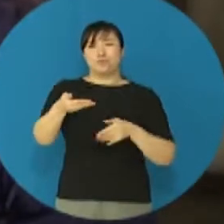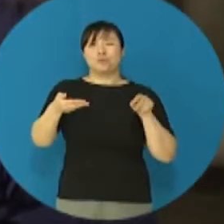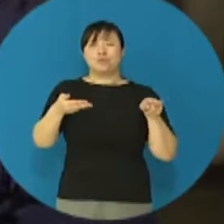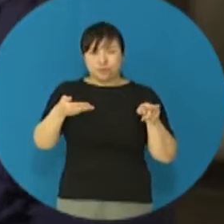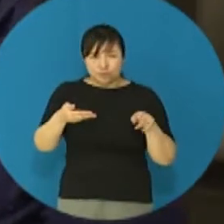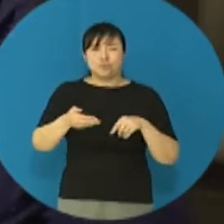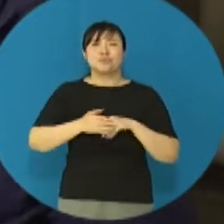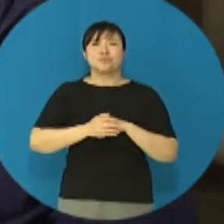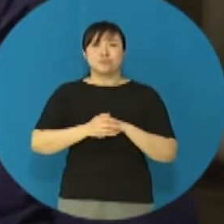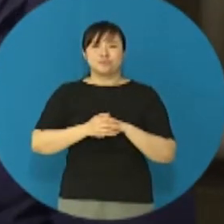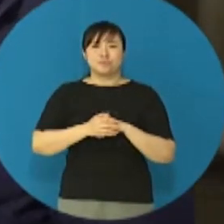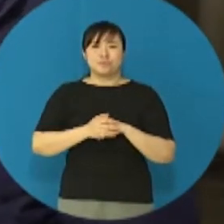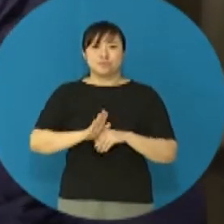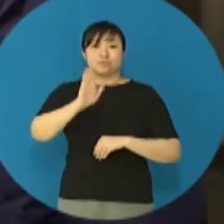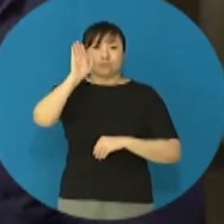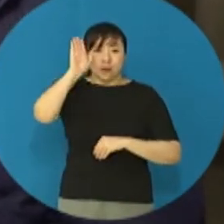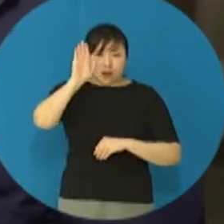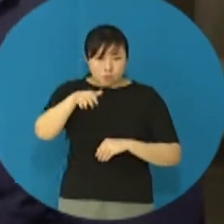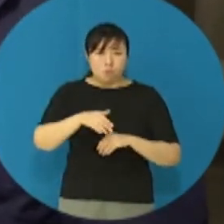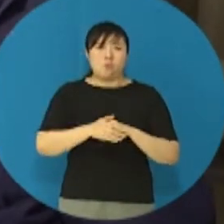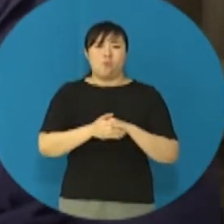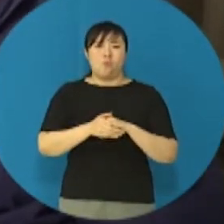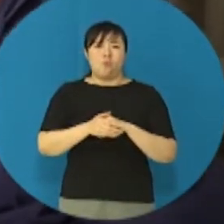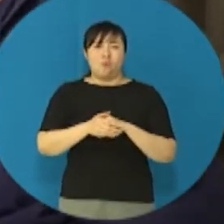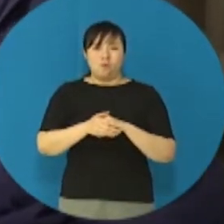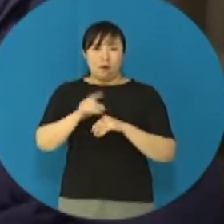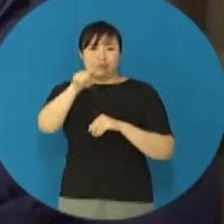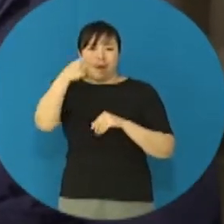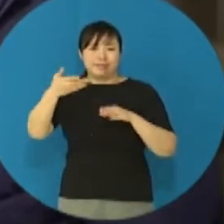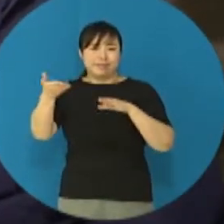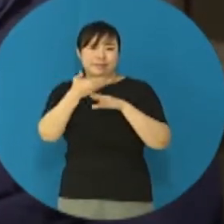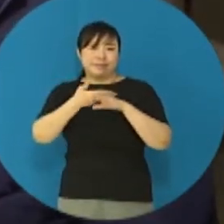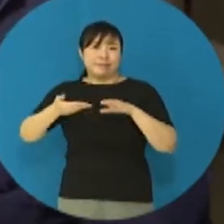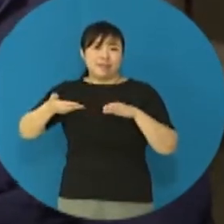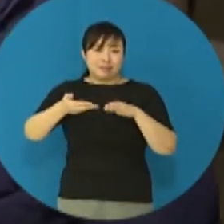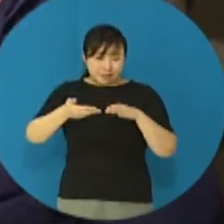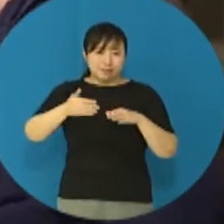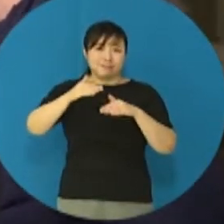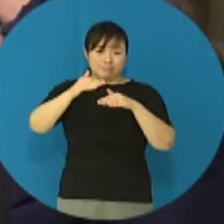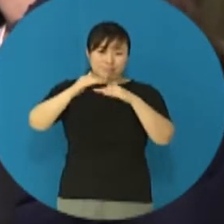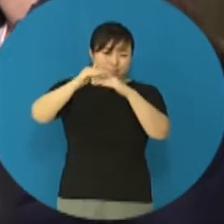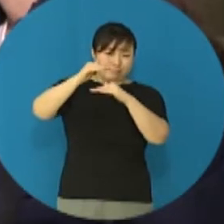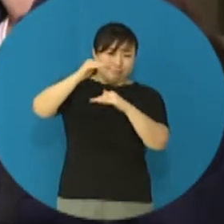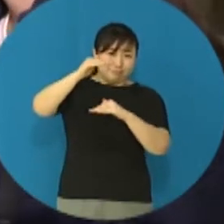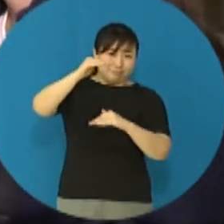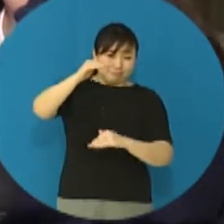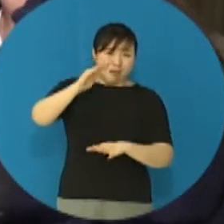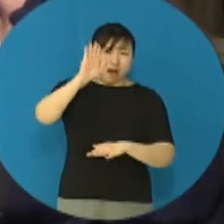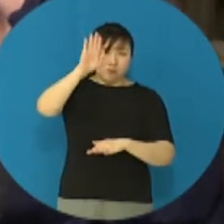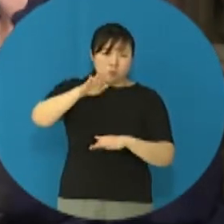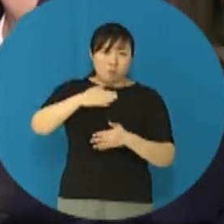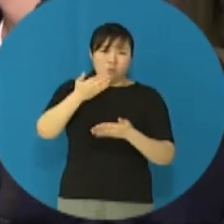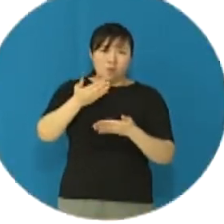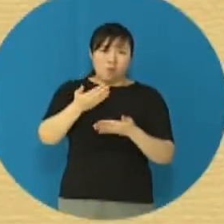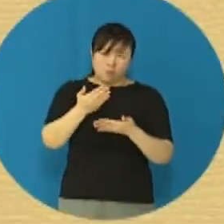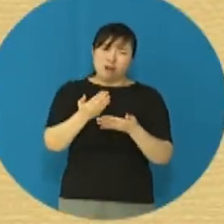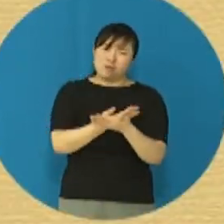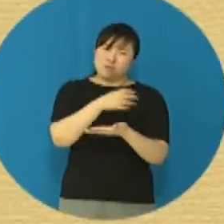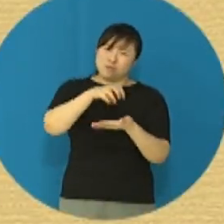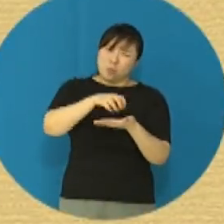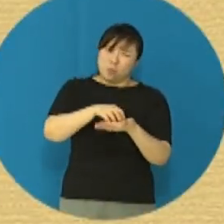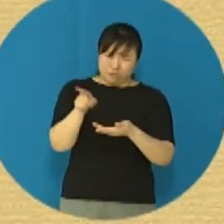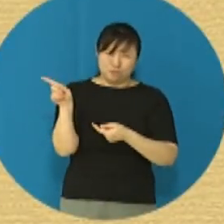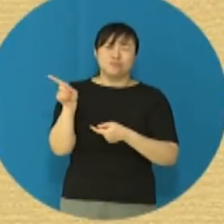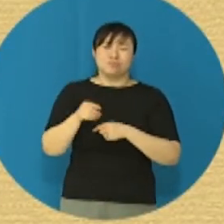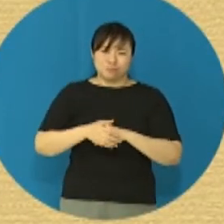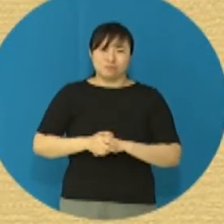第一沈殿地をゆっくり通すことでゴミを沈めます。 はい、 ただし沈めた後もまだ汚れ残っていますので、この汚